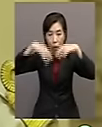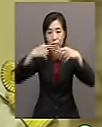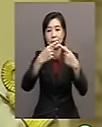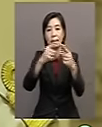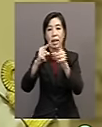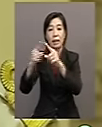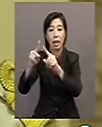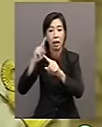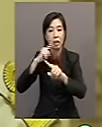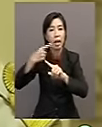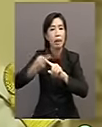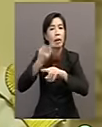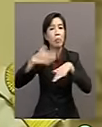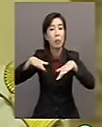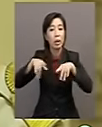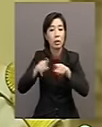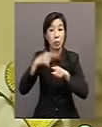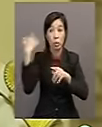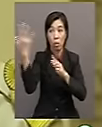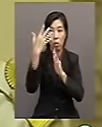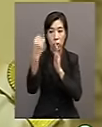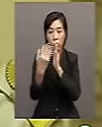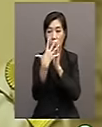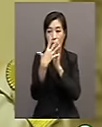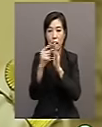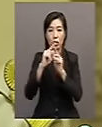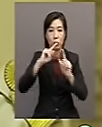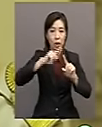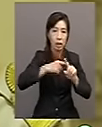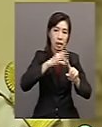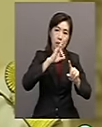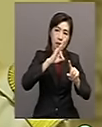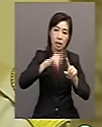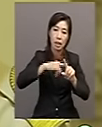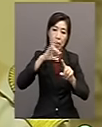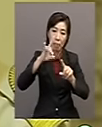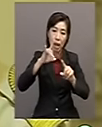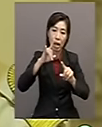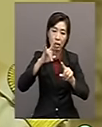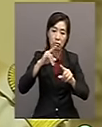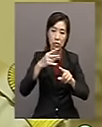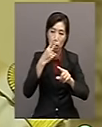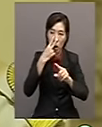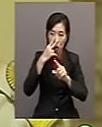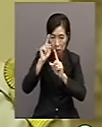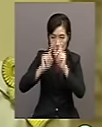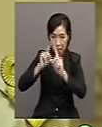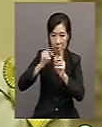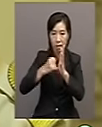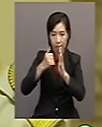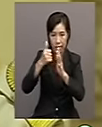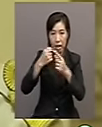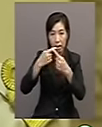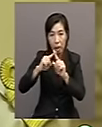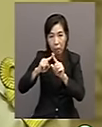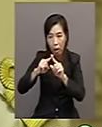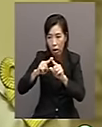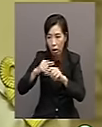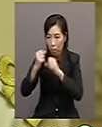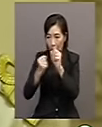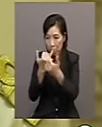ที่ช่วงเดือนปกติเขาถ้าพายุเข้ามาช่วงกรกฎาคมสิงหานี้ประเมินสถานการณ์ค่อนข้างได้ชัดเจนแต่พอมาช่วงปล